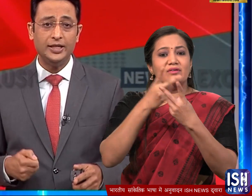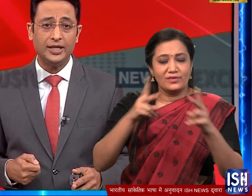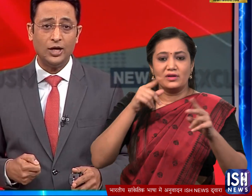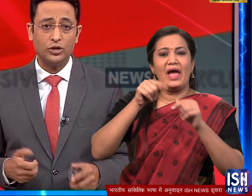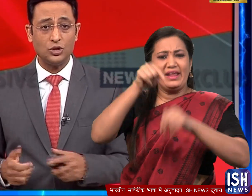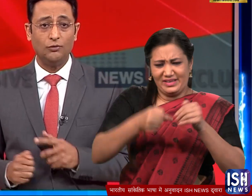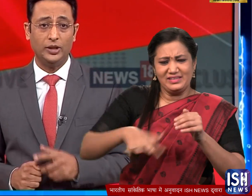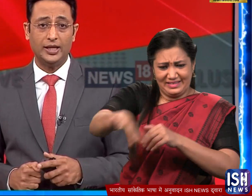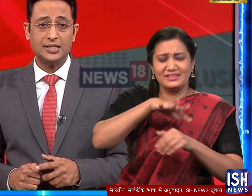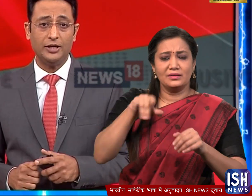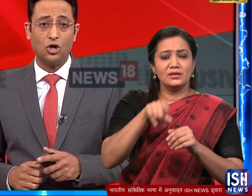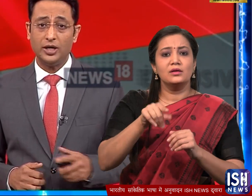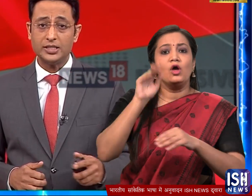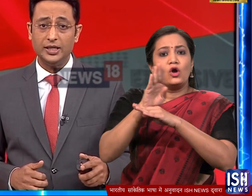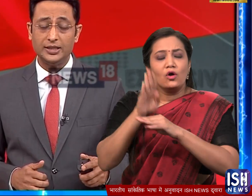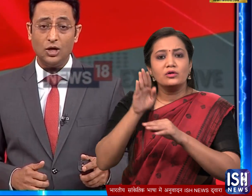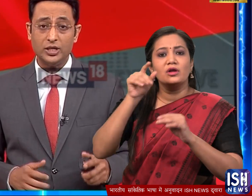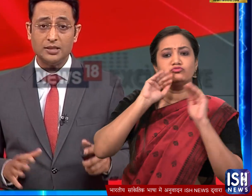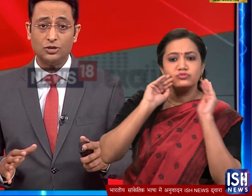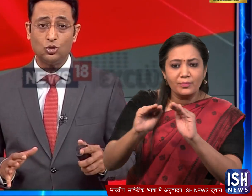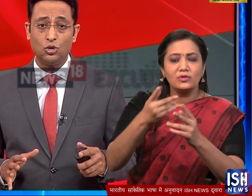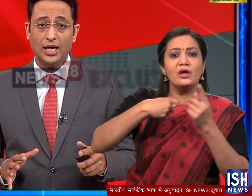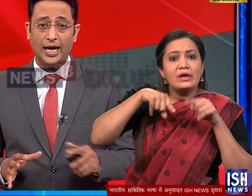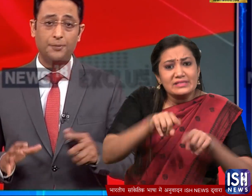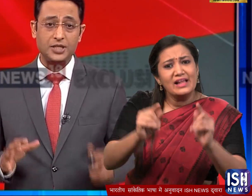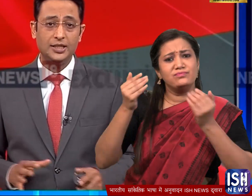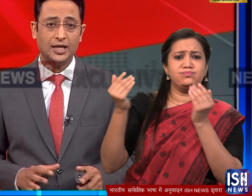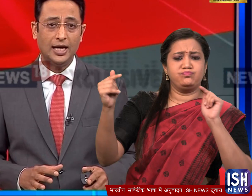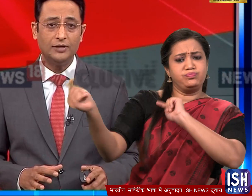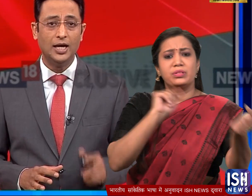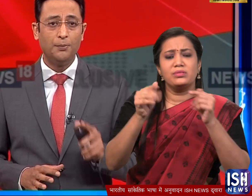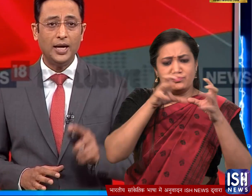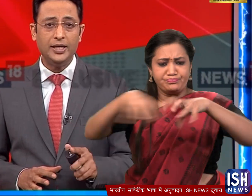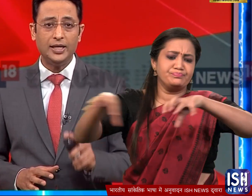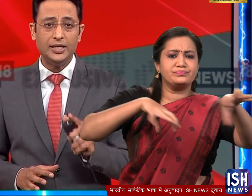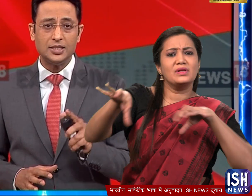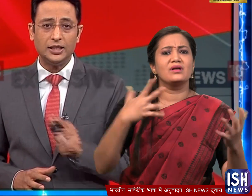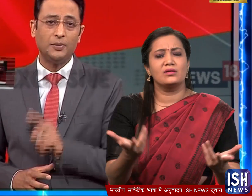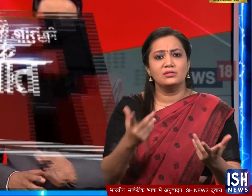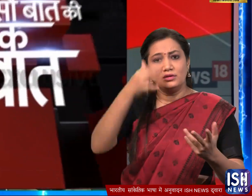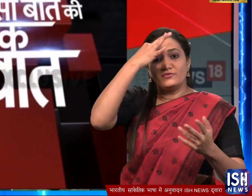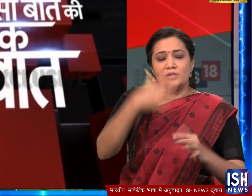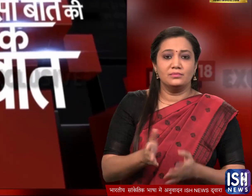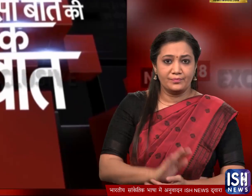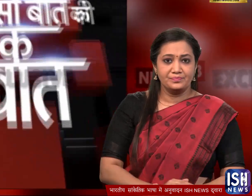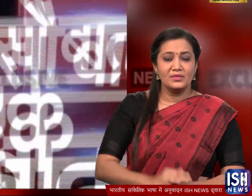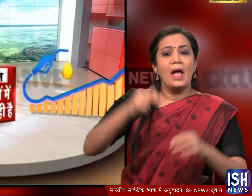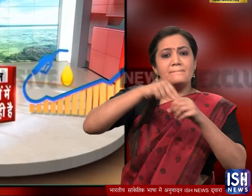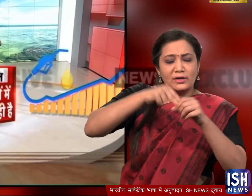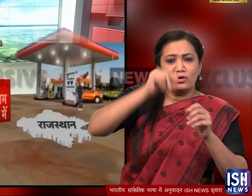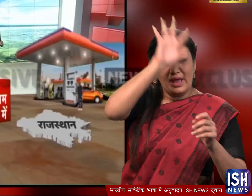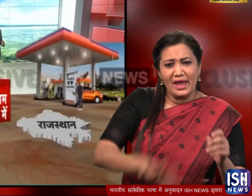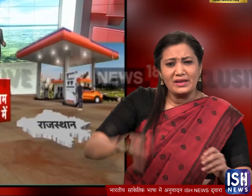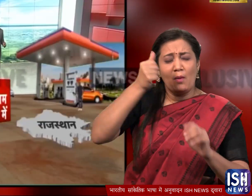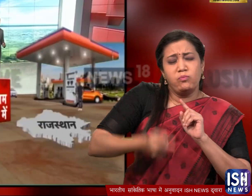में स्थानीय निकायों के चुनाव होने हैं। ऐसे में कांग्रेस के नेताओं के समर्थकों का आपसी टकराव पार्टी के लिए सिरदर्द बन गया। देश में